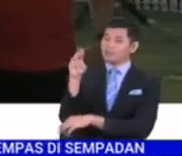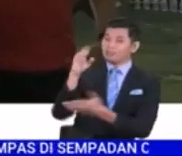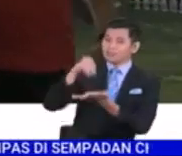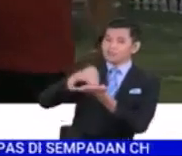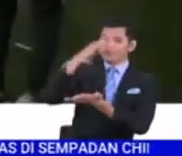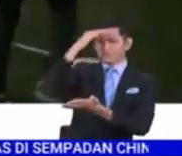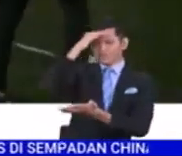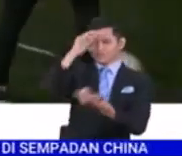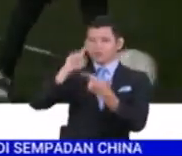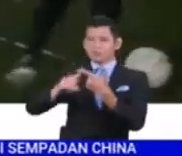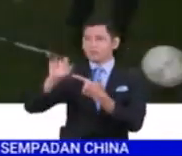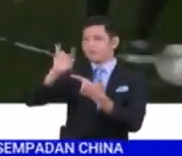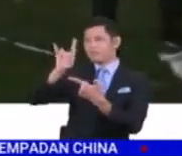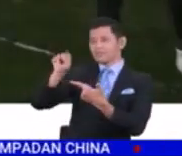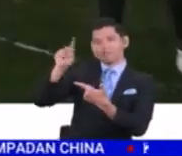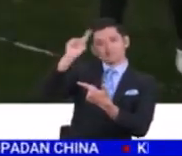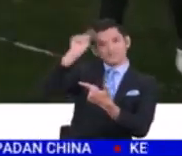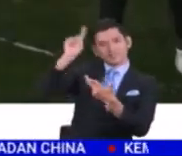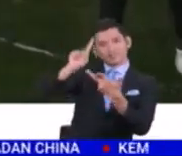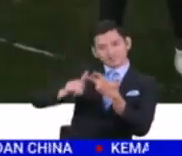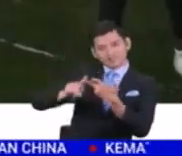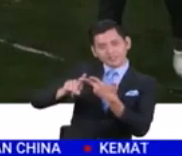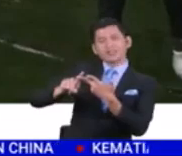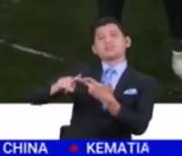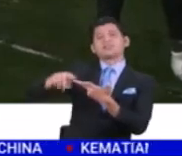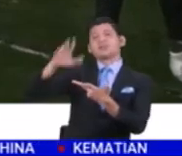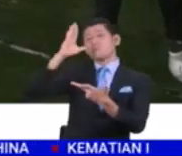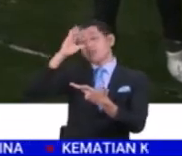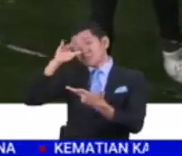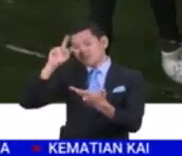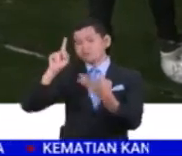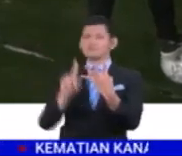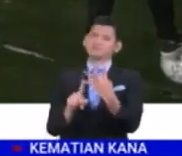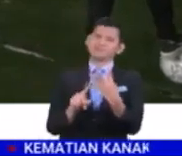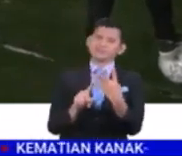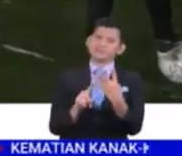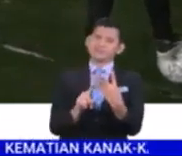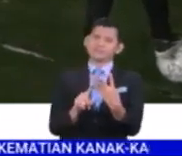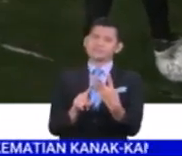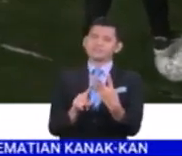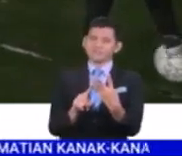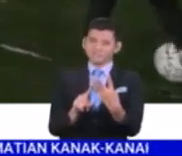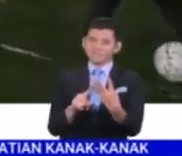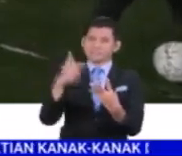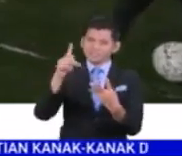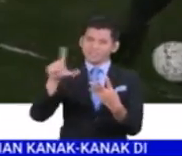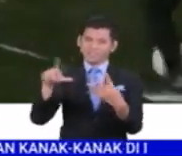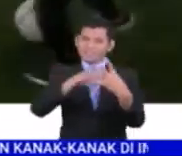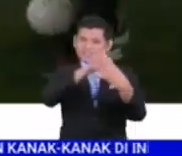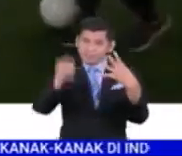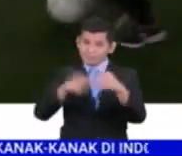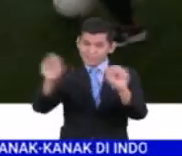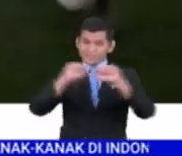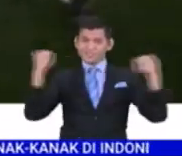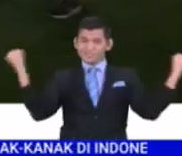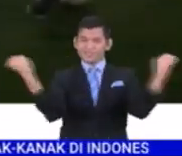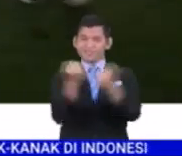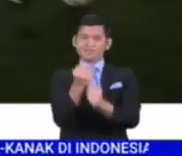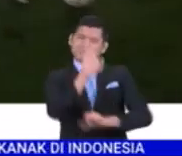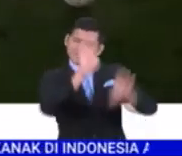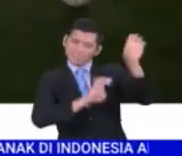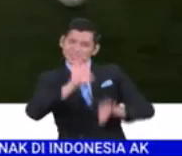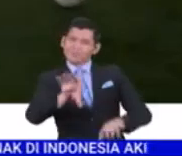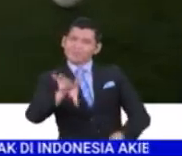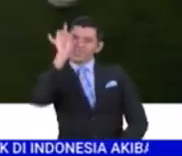Johor stadium Sultan Mizan di Trengganu Stadion hang jebak di belakang dan stadium bola sepak Kuala Lumpur di cerdas